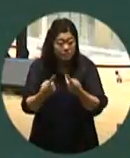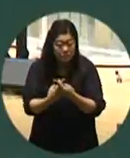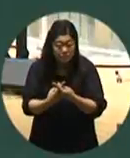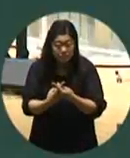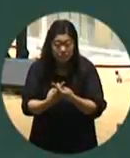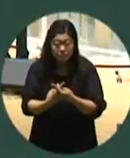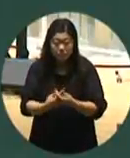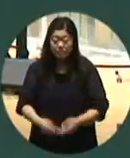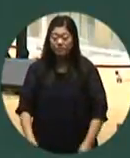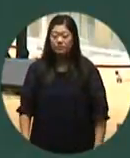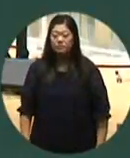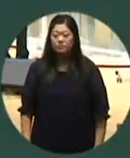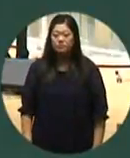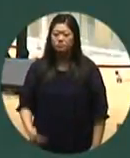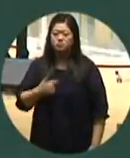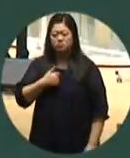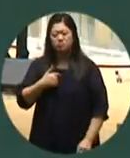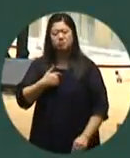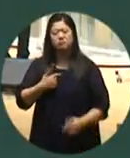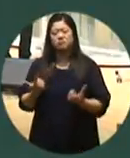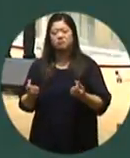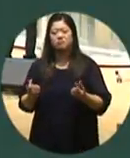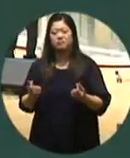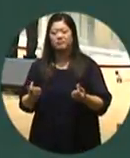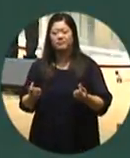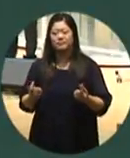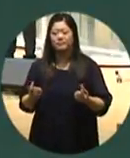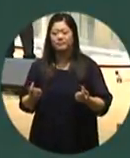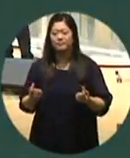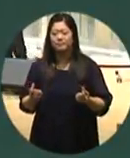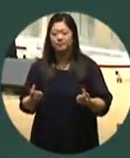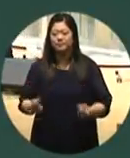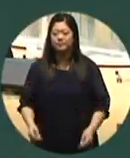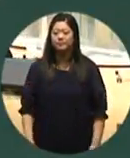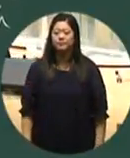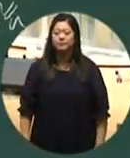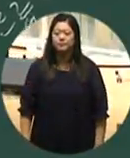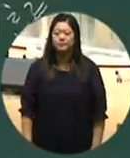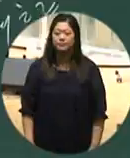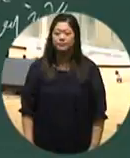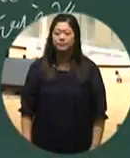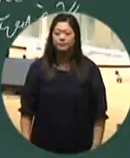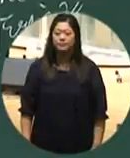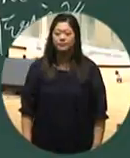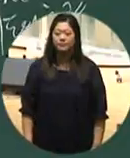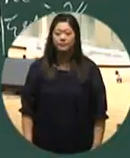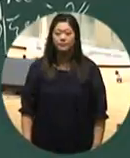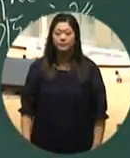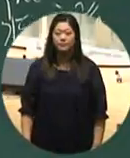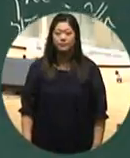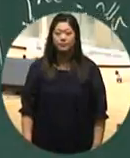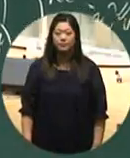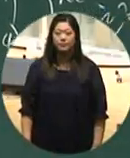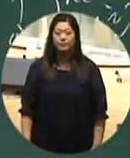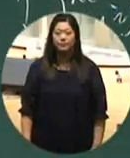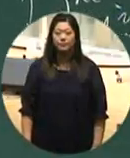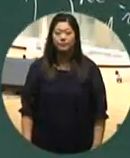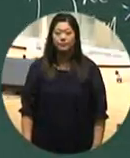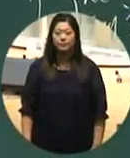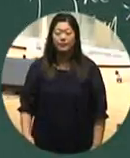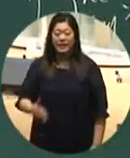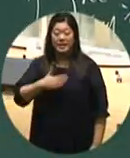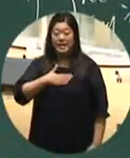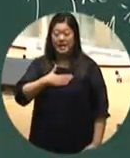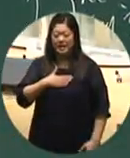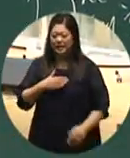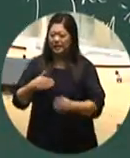understand? 저는 그렇습니다. That's true for me. 그래서 저는 교회 갈 때마다 제 차에 갈 때마다 모든 데에서는 헌금 봉투